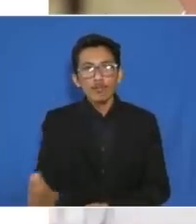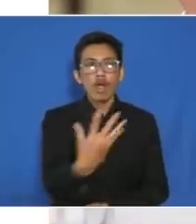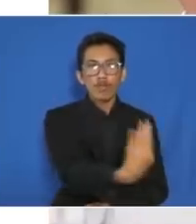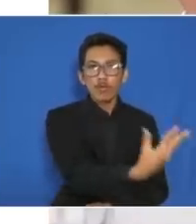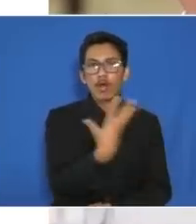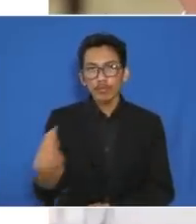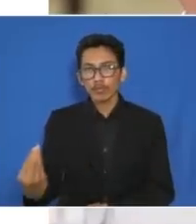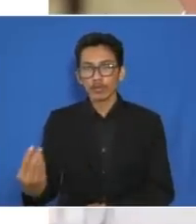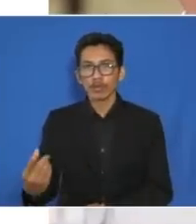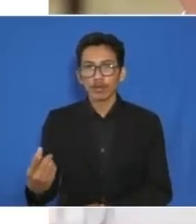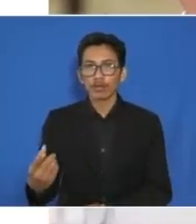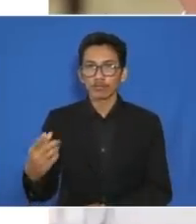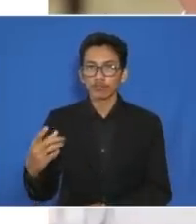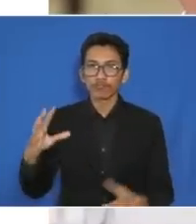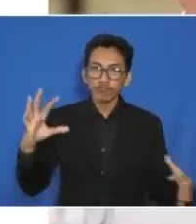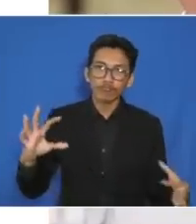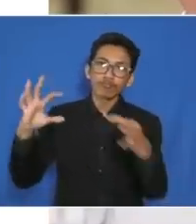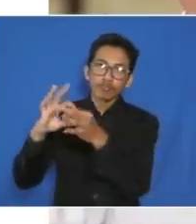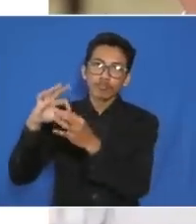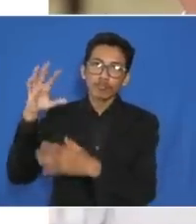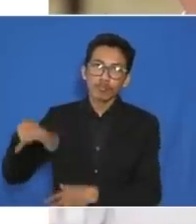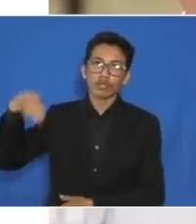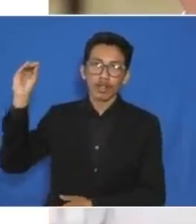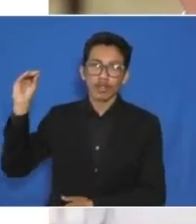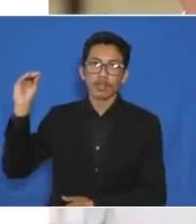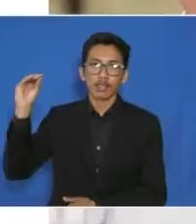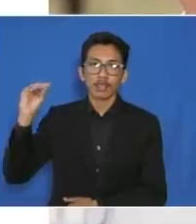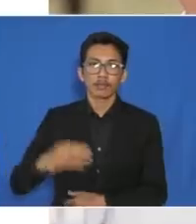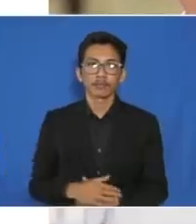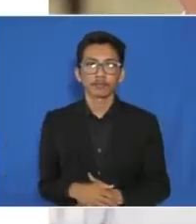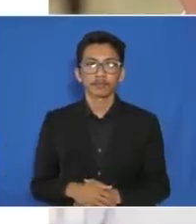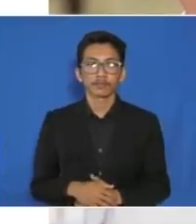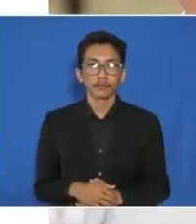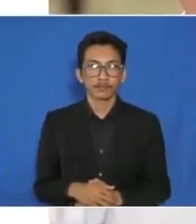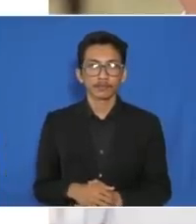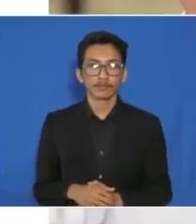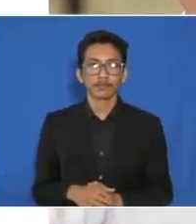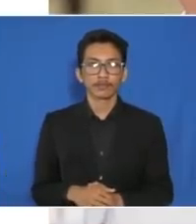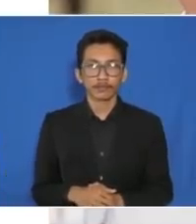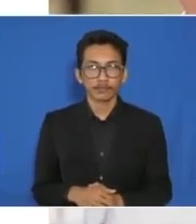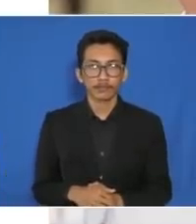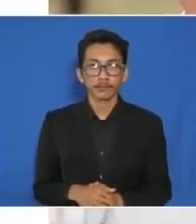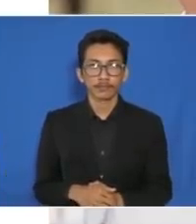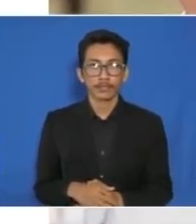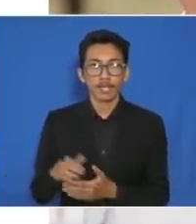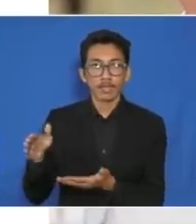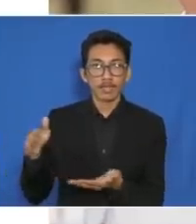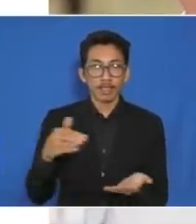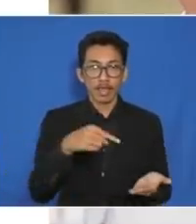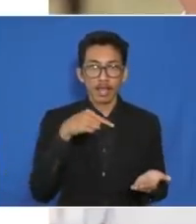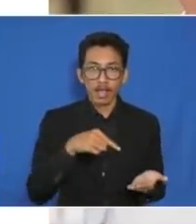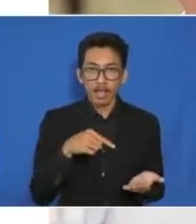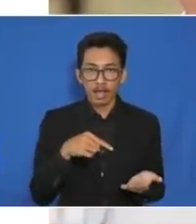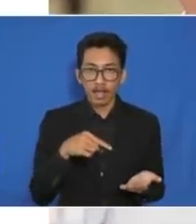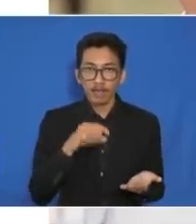dapat terhubung dengan pusat dan wilayah lainnya Hai data ini atau yang akan kami sebut